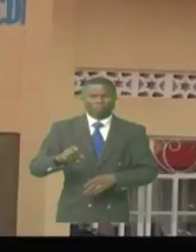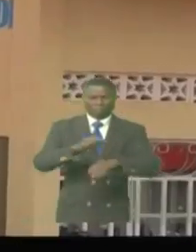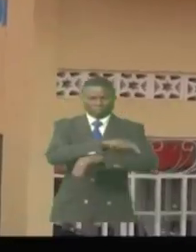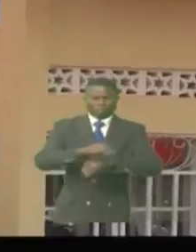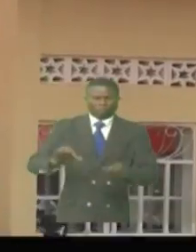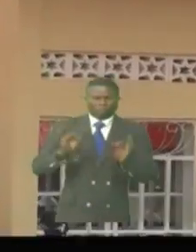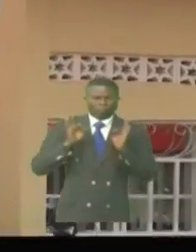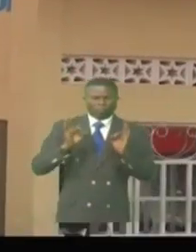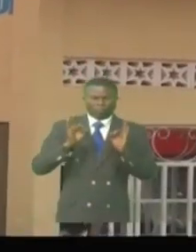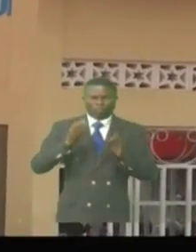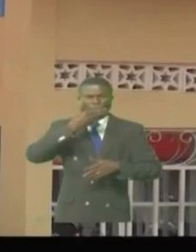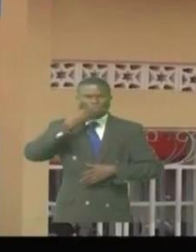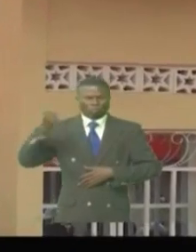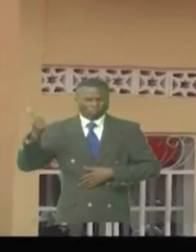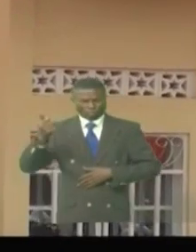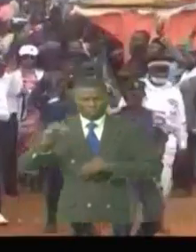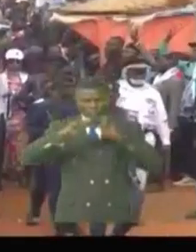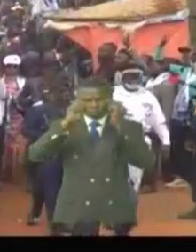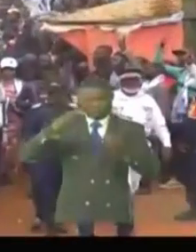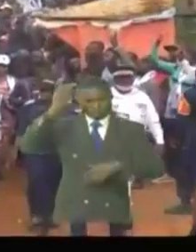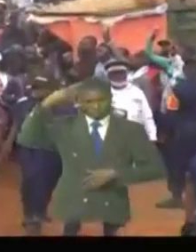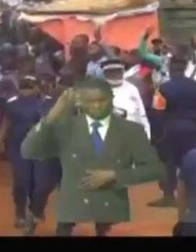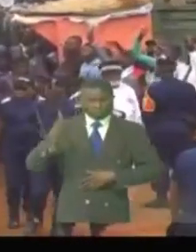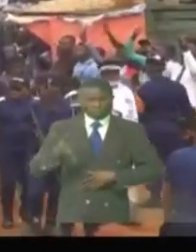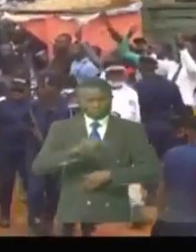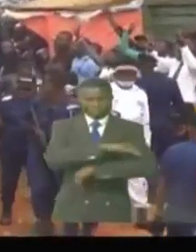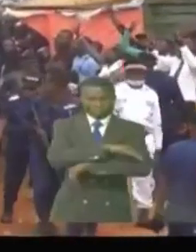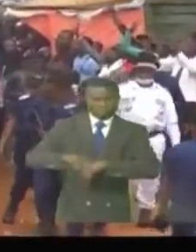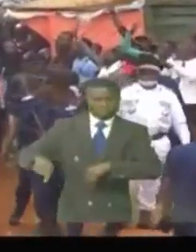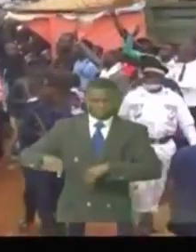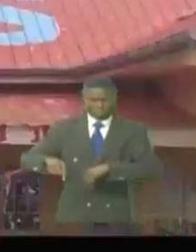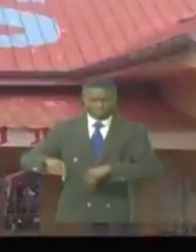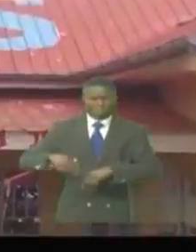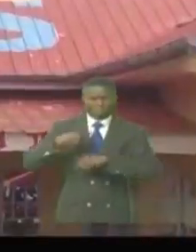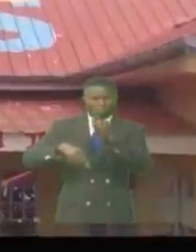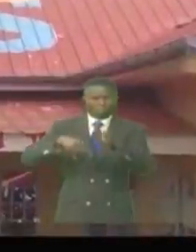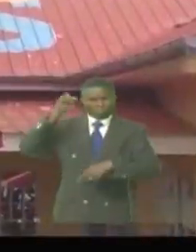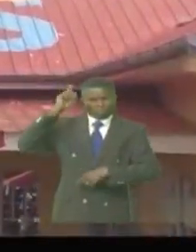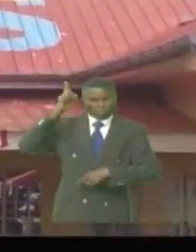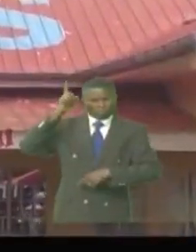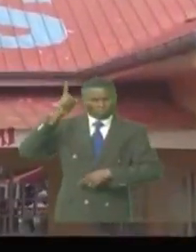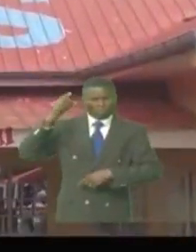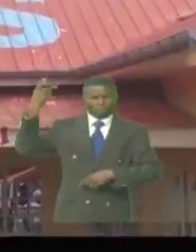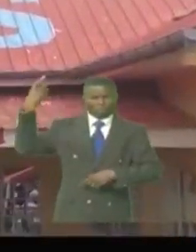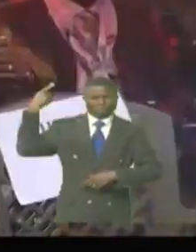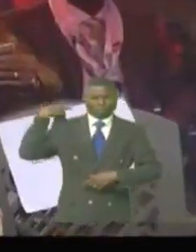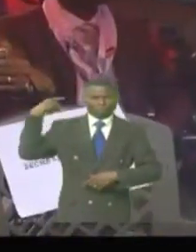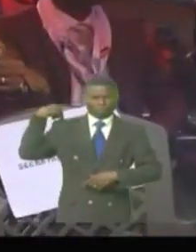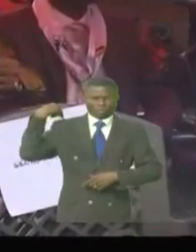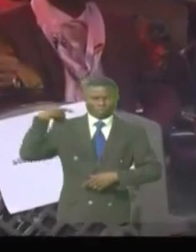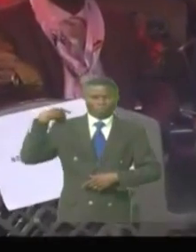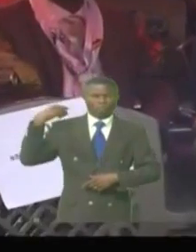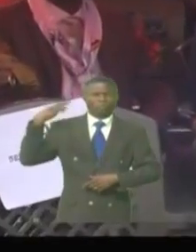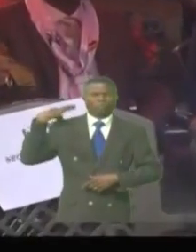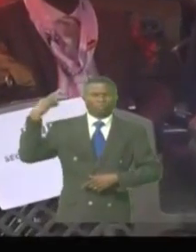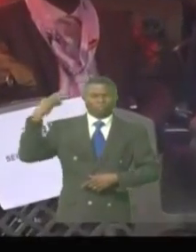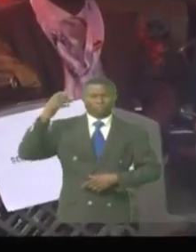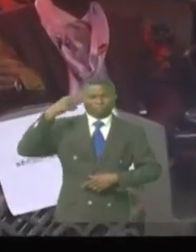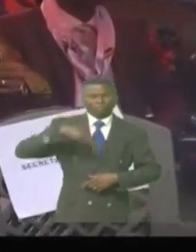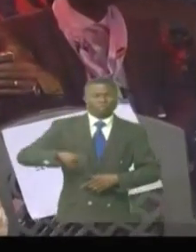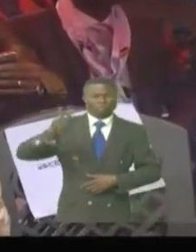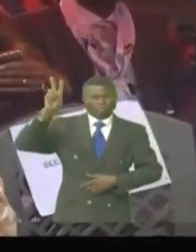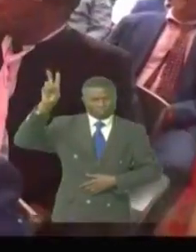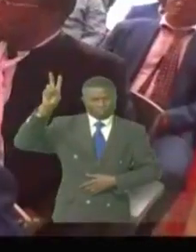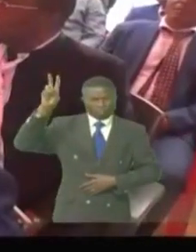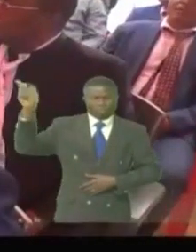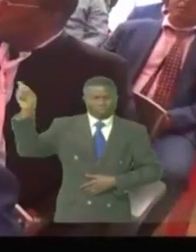digne d'un parti présidentiel. Ce siège est l'œuvre d'un fils du terroir et cadre de l'UDPS, Dr Bruno Mitéou, qui